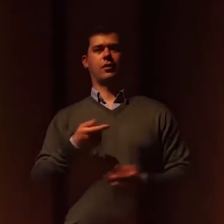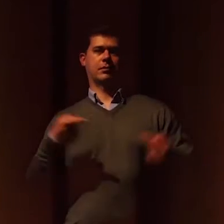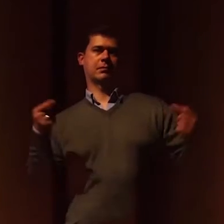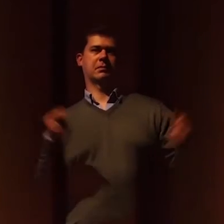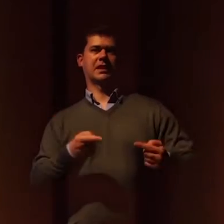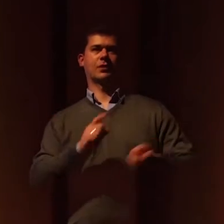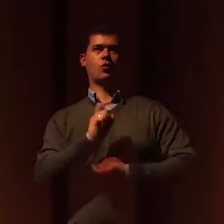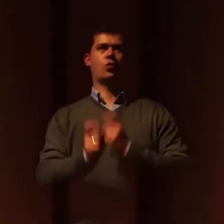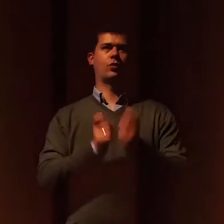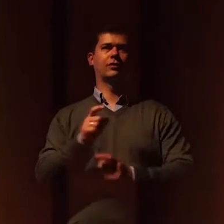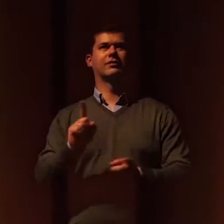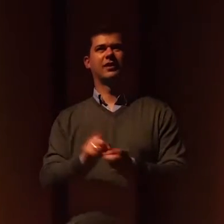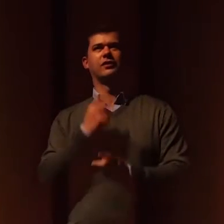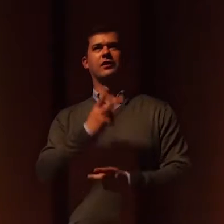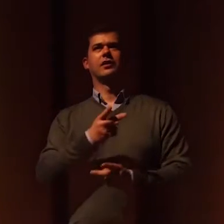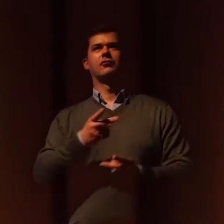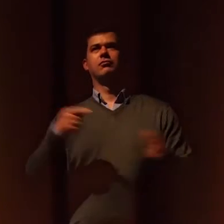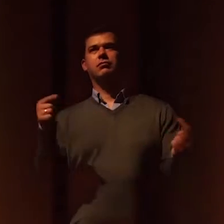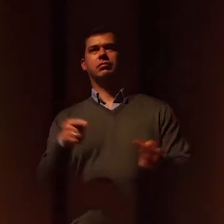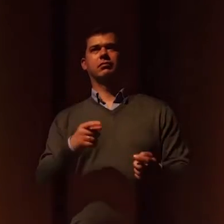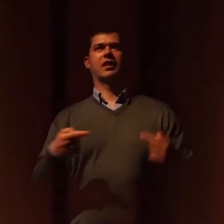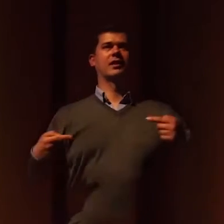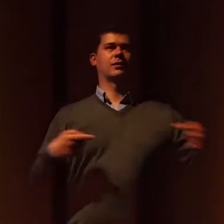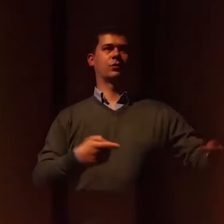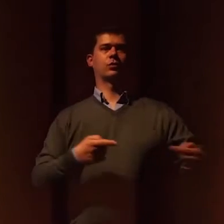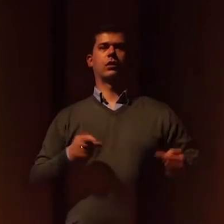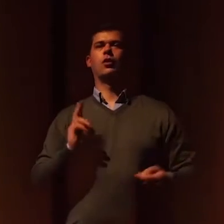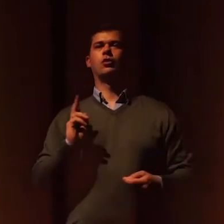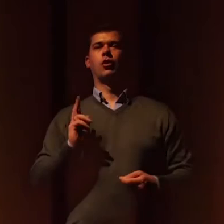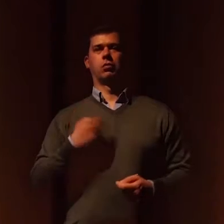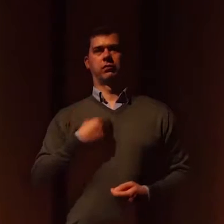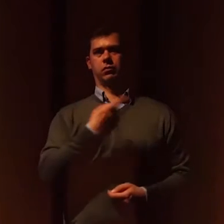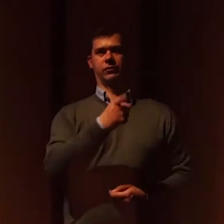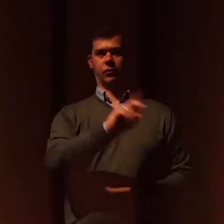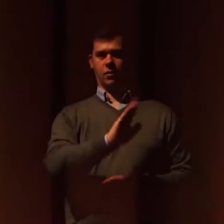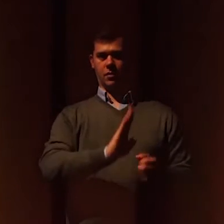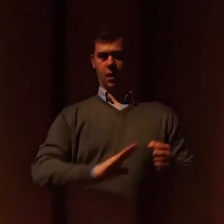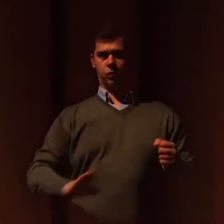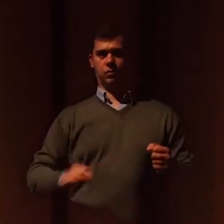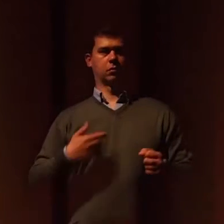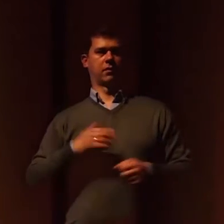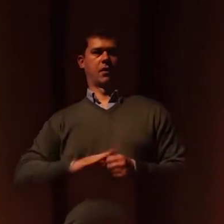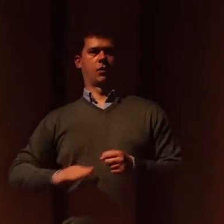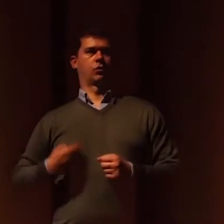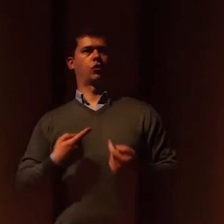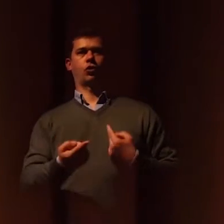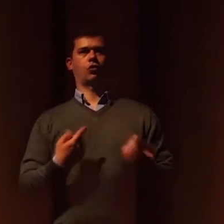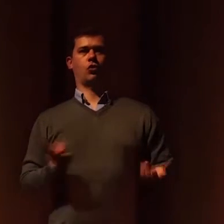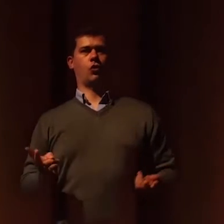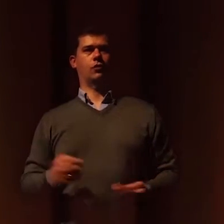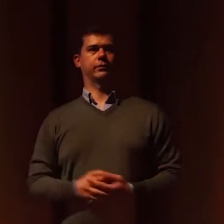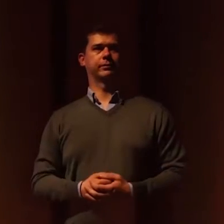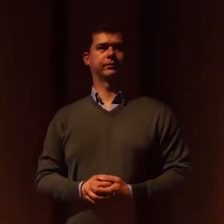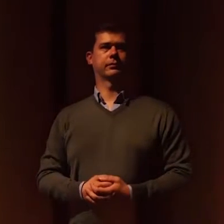ta i i ciągle to jest pole do dyskusji kto kogo określa jako naród i kto ma tutaj jakby sam prawo do